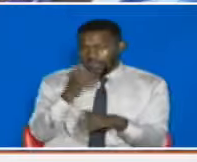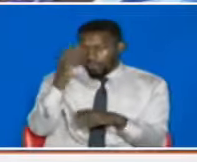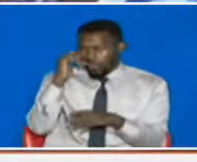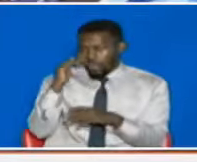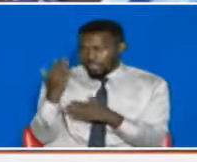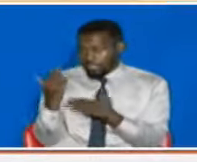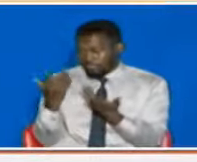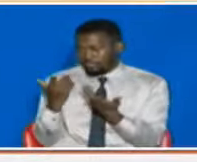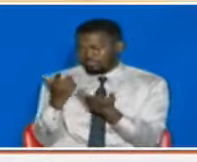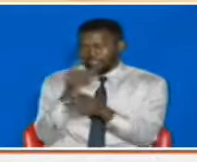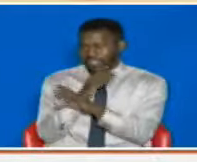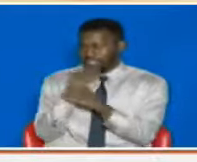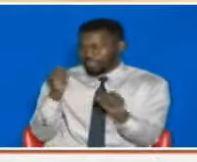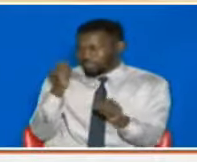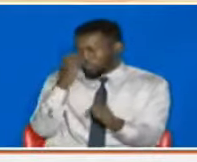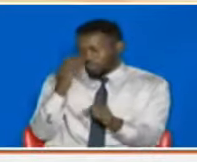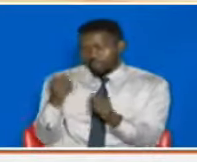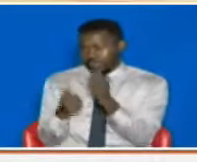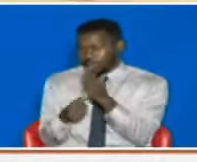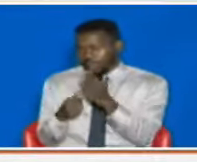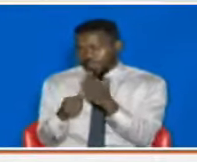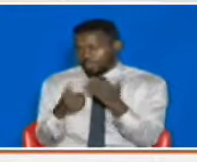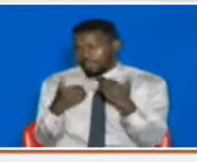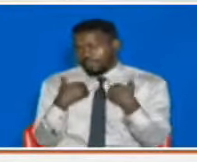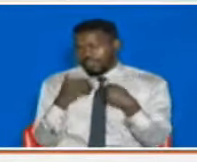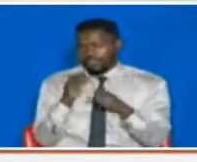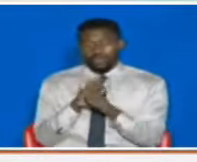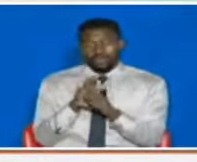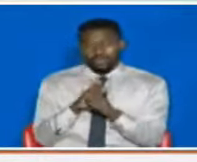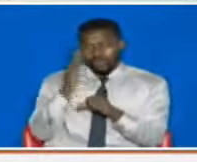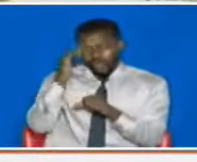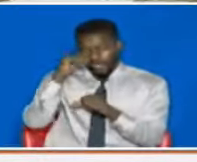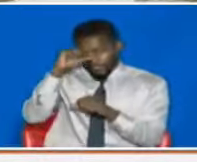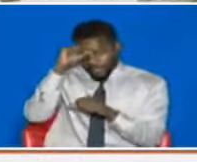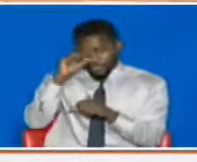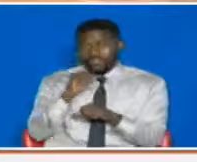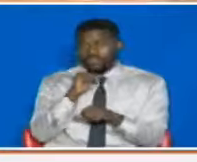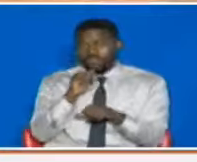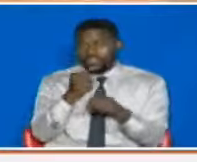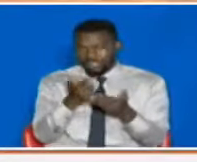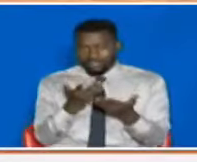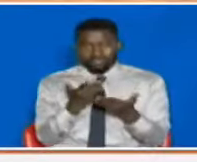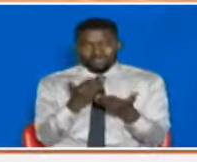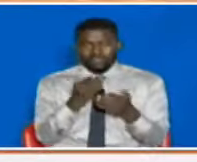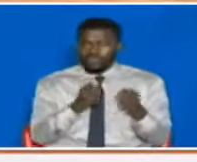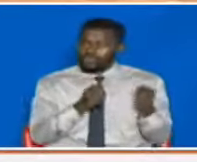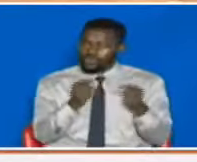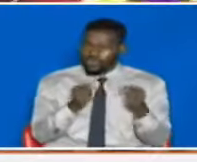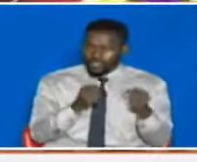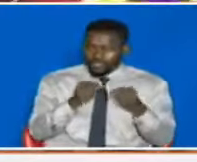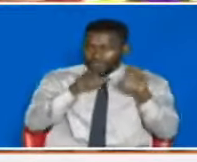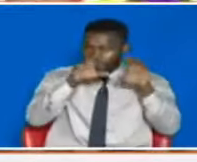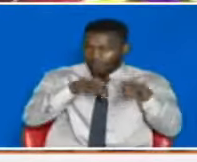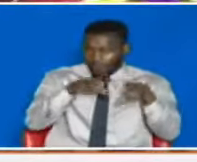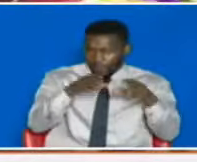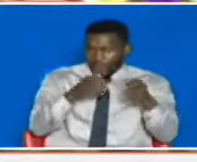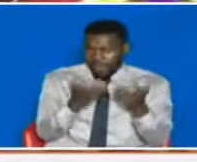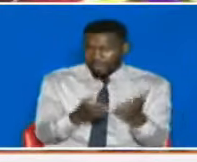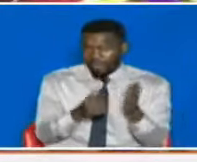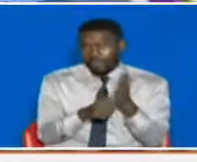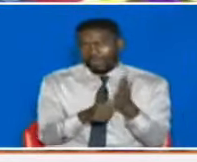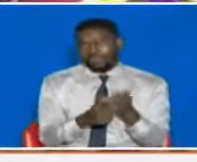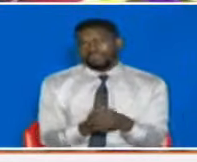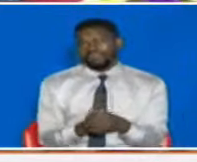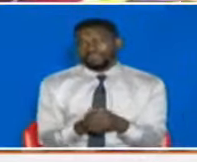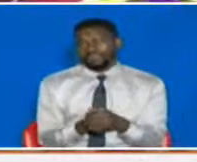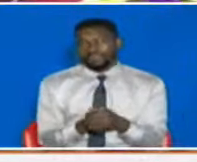lawama Rais William Ruto kwa namna serikali inavyoshughulikia janga la mafuriko kwa sasa nchini. Raila akiongea vizuri